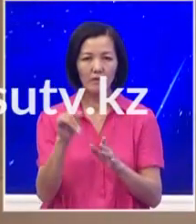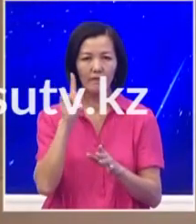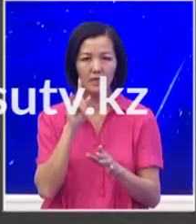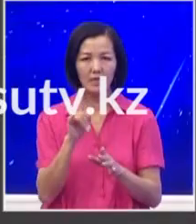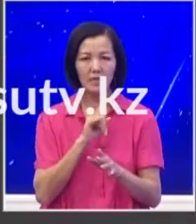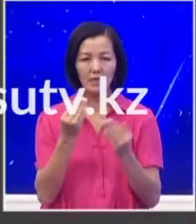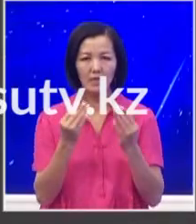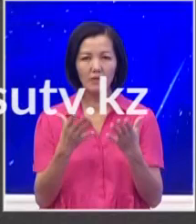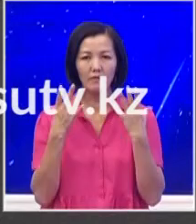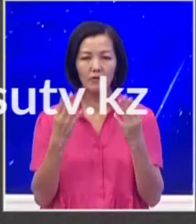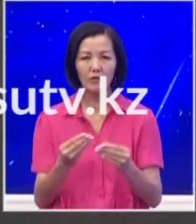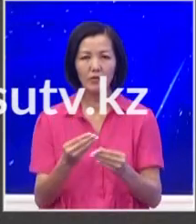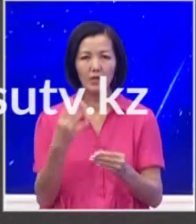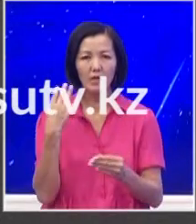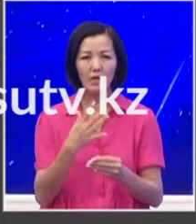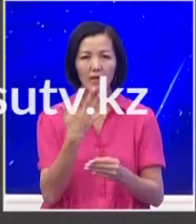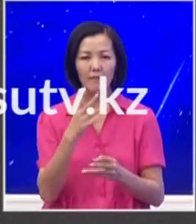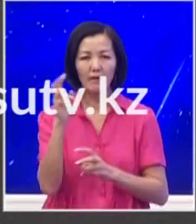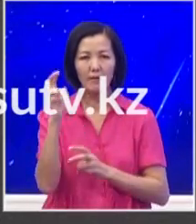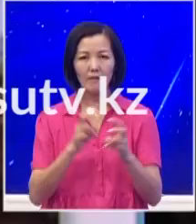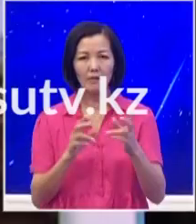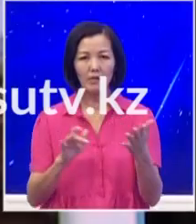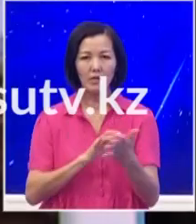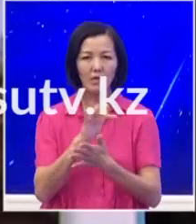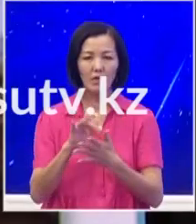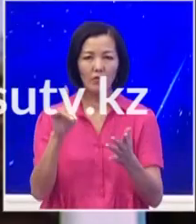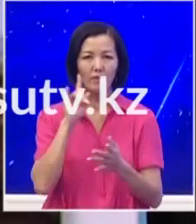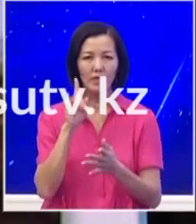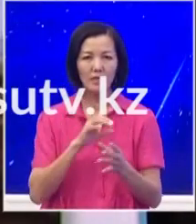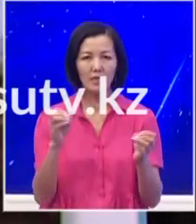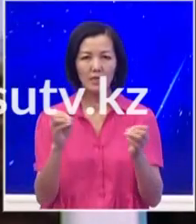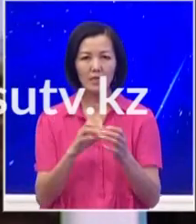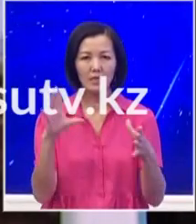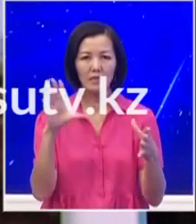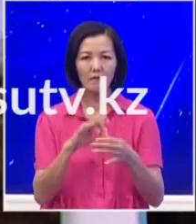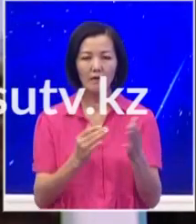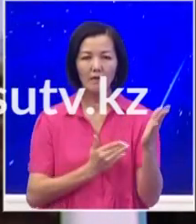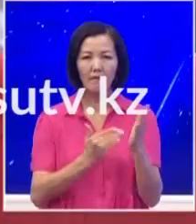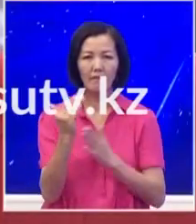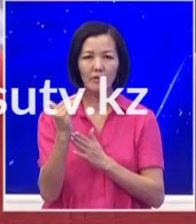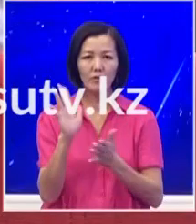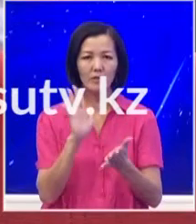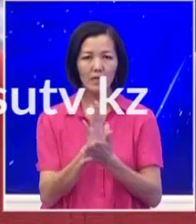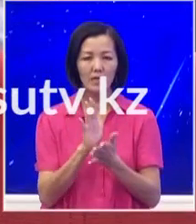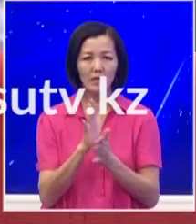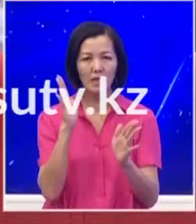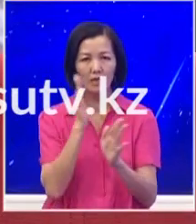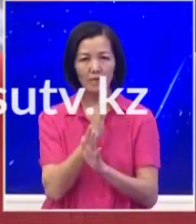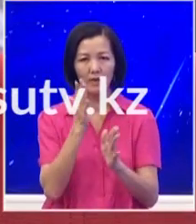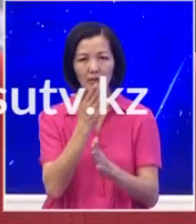На сегодняшний день из 45 промышленных городов Казахстана в 10 зафиксирован высокий индекс загрязнения